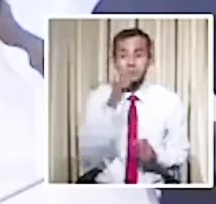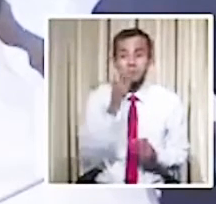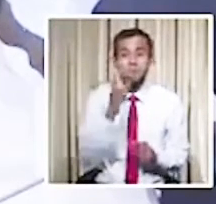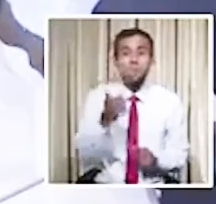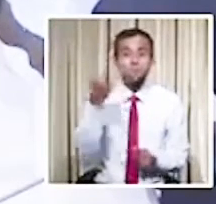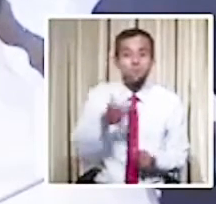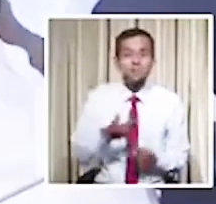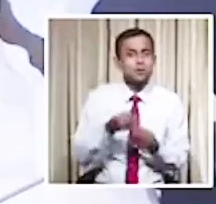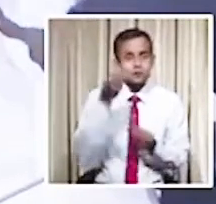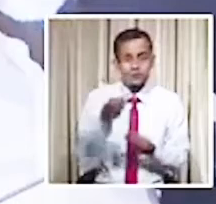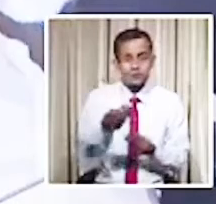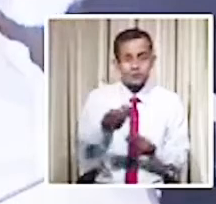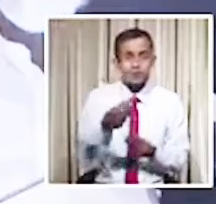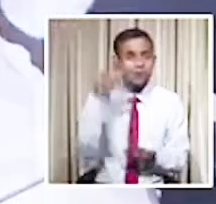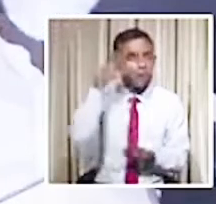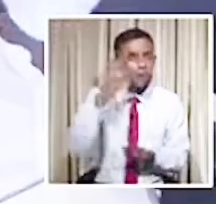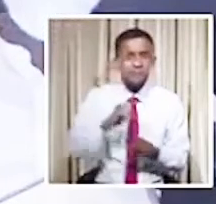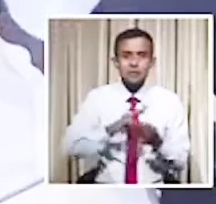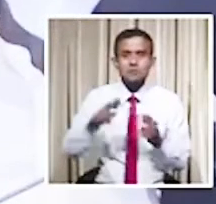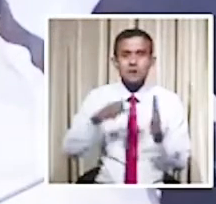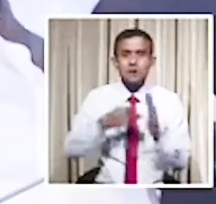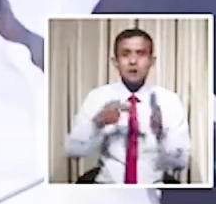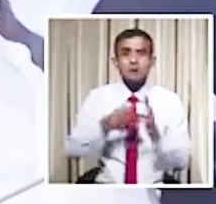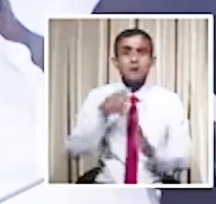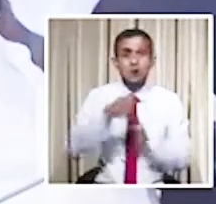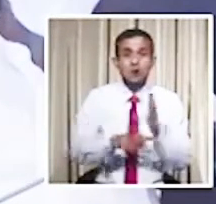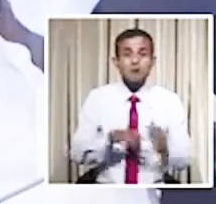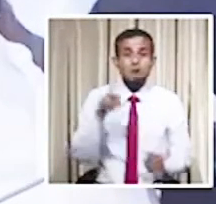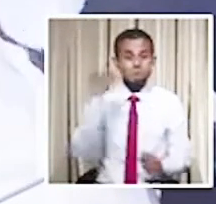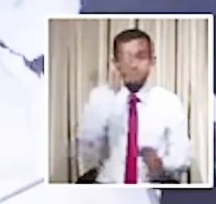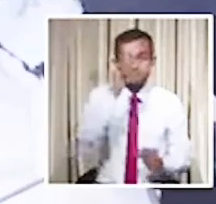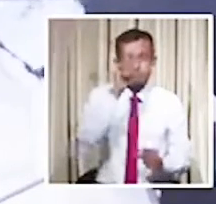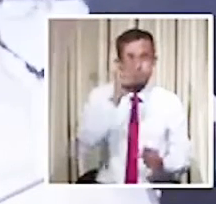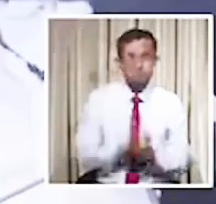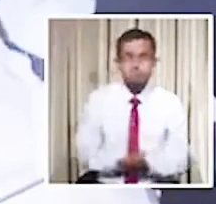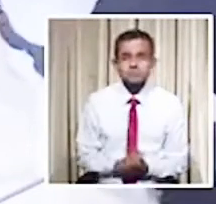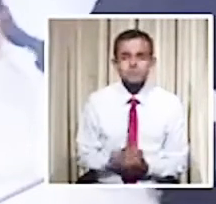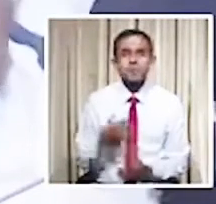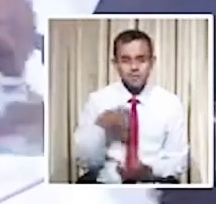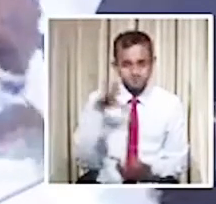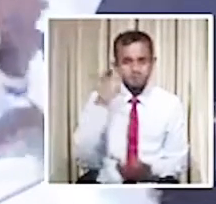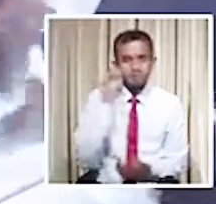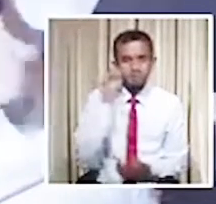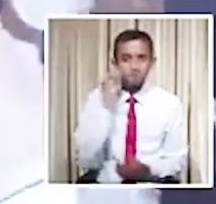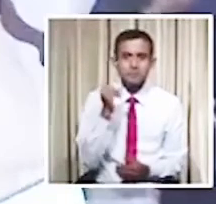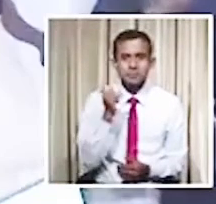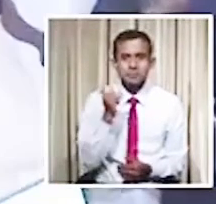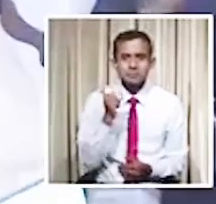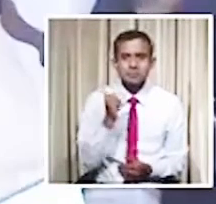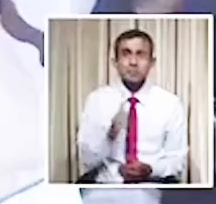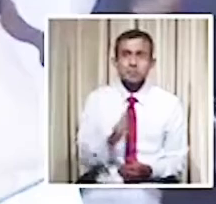மீண்டும் திரும்பி வந்து அவர் வரவு செலவு திட்ட விவாதத்தை செவிமடுப்பார். ஆனால் இன்று அந்த ஜனநாயக சம்பிரதாய முறை எங்கு சென்றது என்று